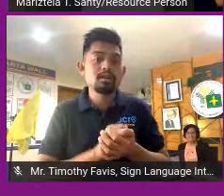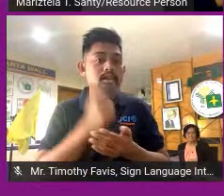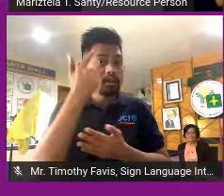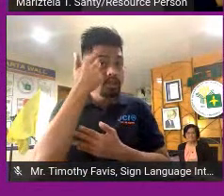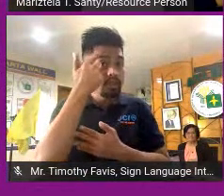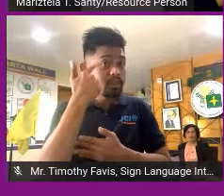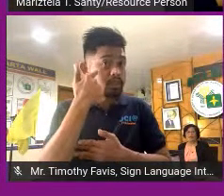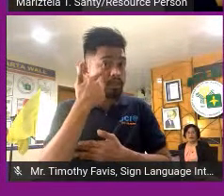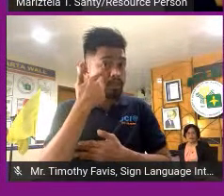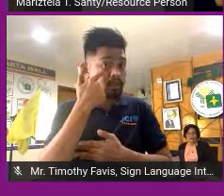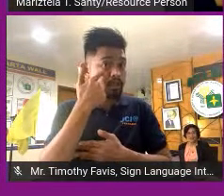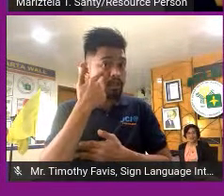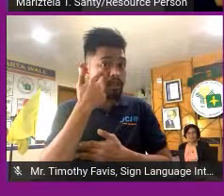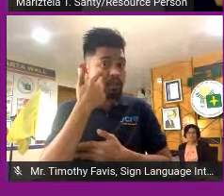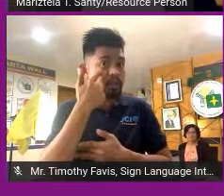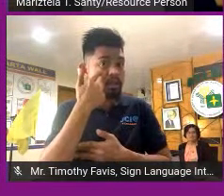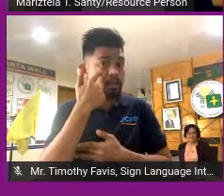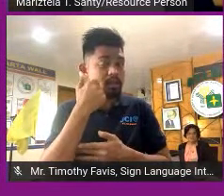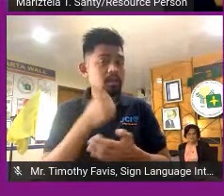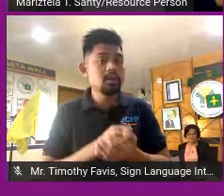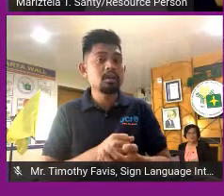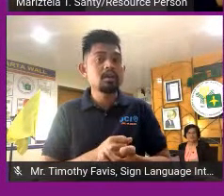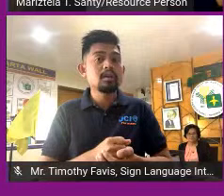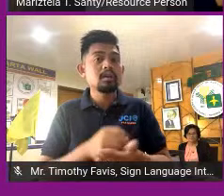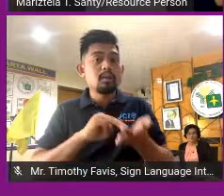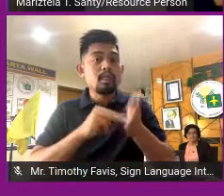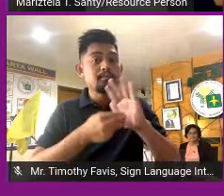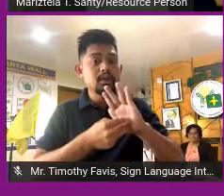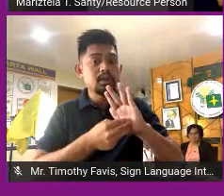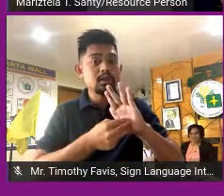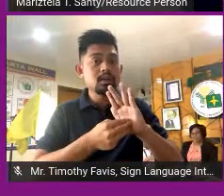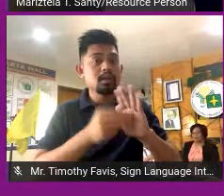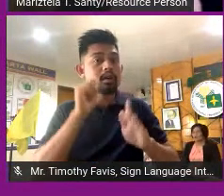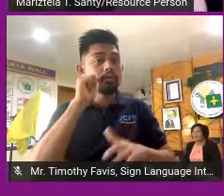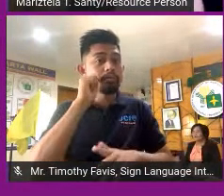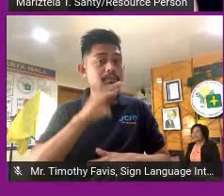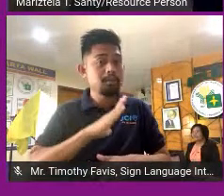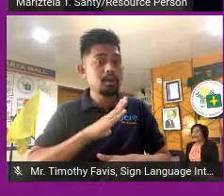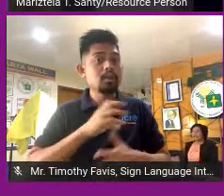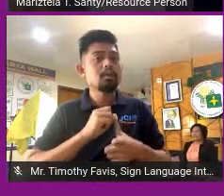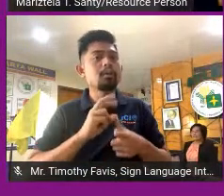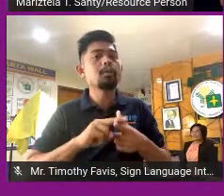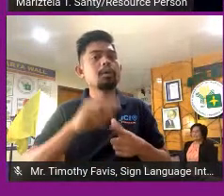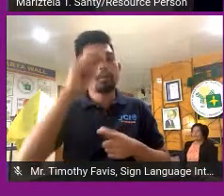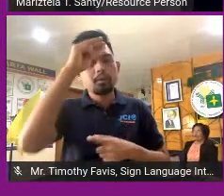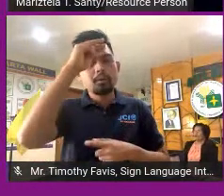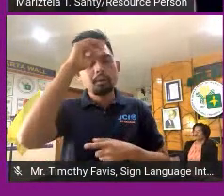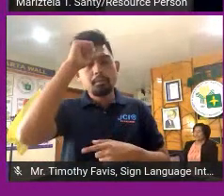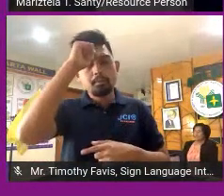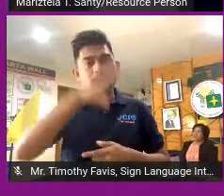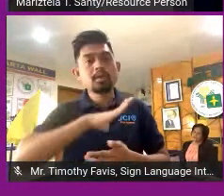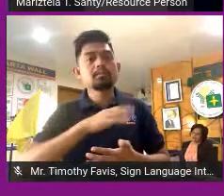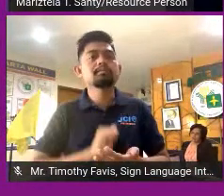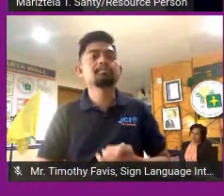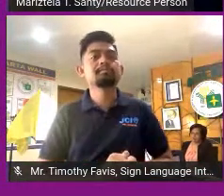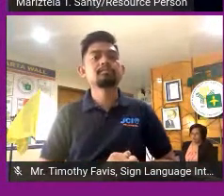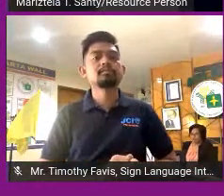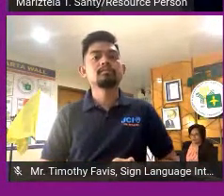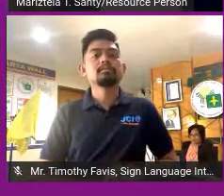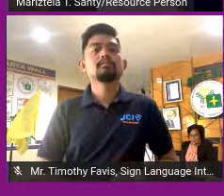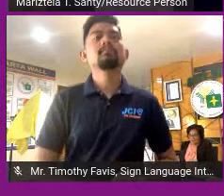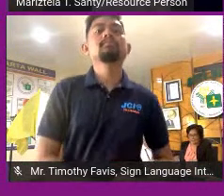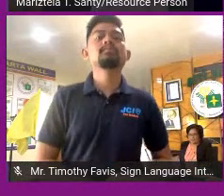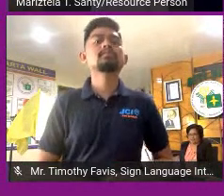dapat ayusin kasi nakalagay po namin ay gender. Yes po. So in sa mga attendance po or trainings, we do not